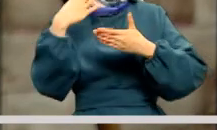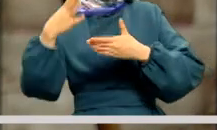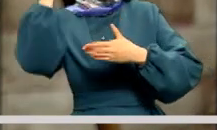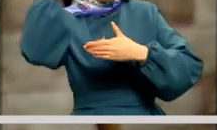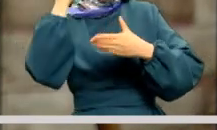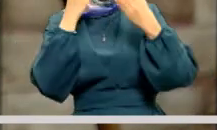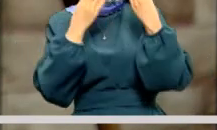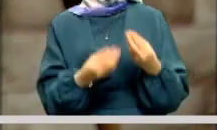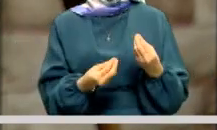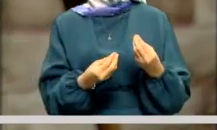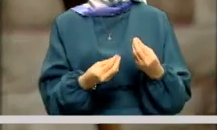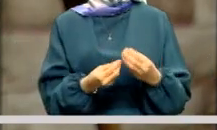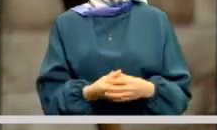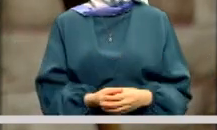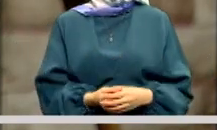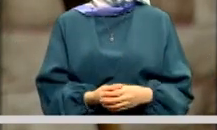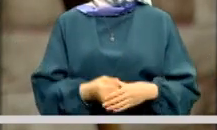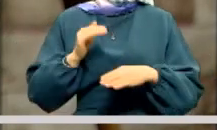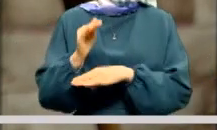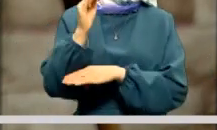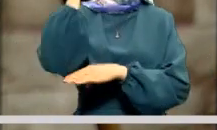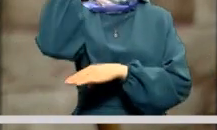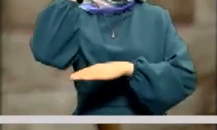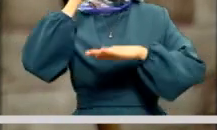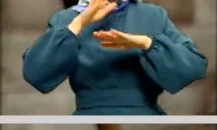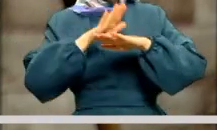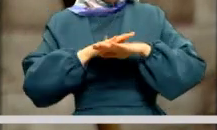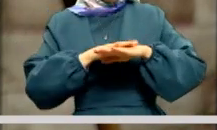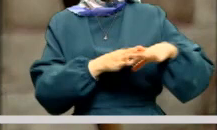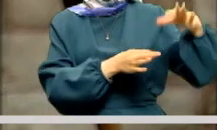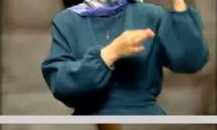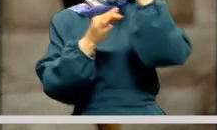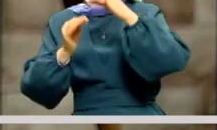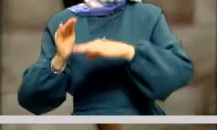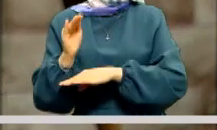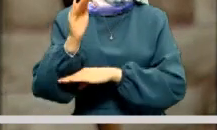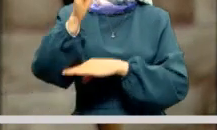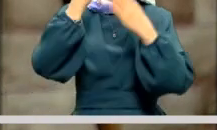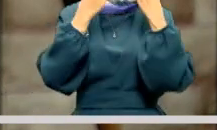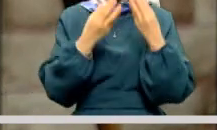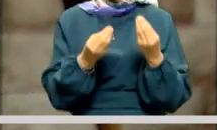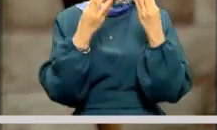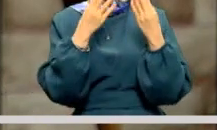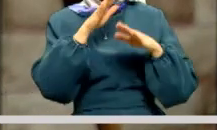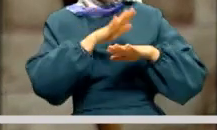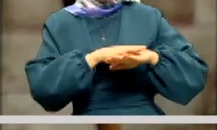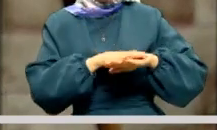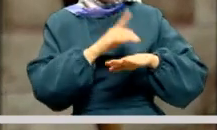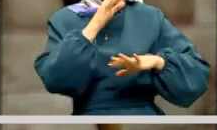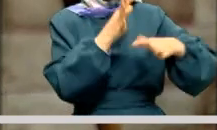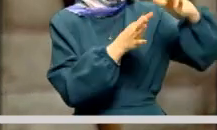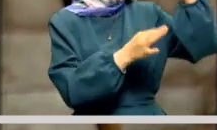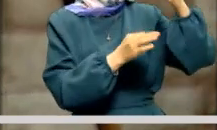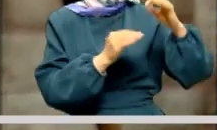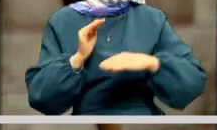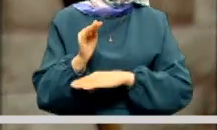olan hayatı anlamda kılan İnsanların hayatına anlam ve yön veren bir insanın hayatına da